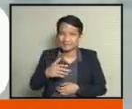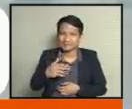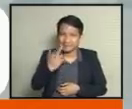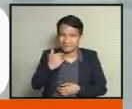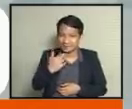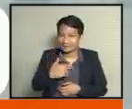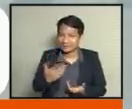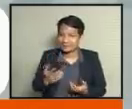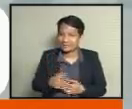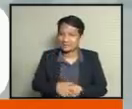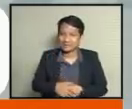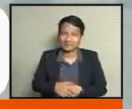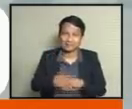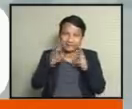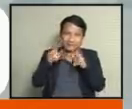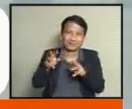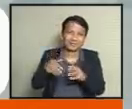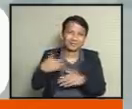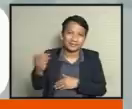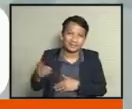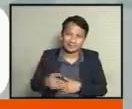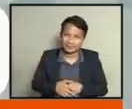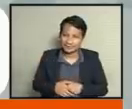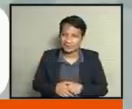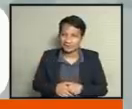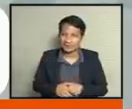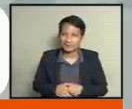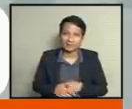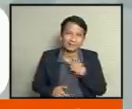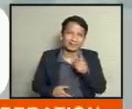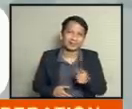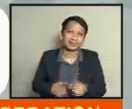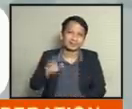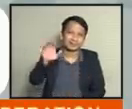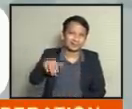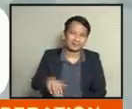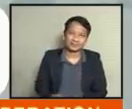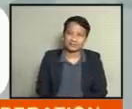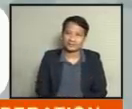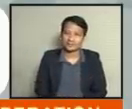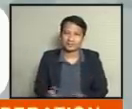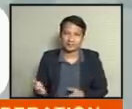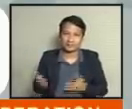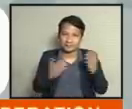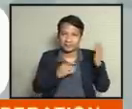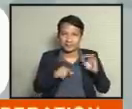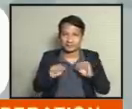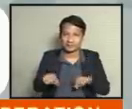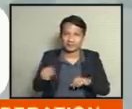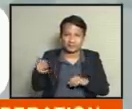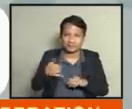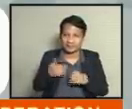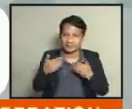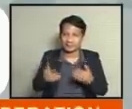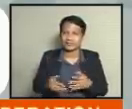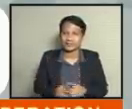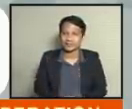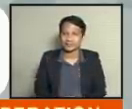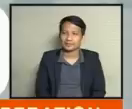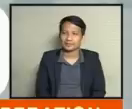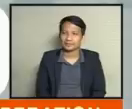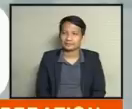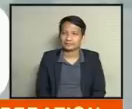Ma'am, nanonood siya sa atin. Manawagan po kayo and then mamaya akit natin sa taas pagpatuloy natin to. For the